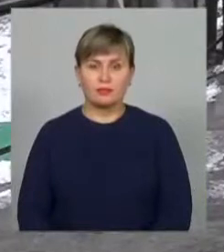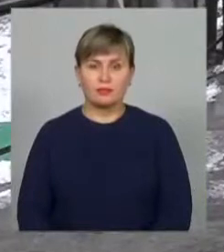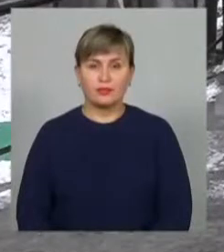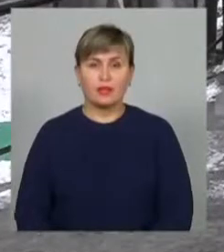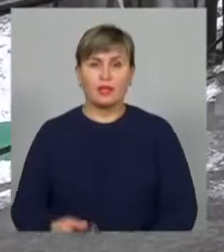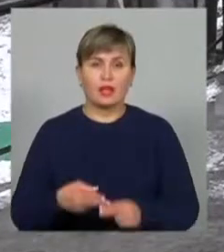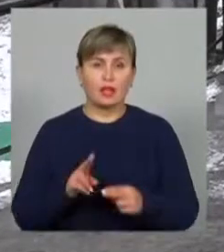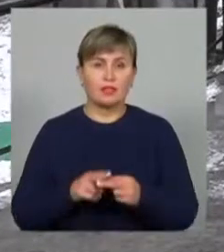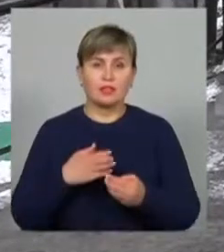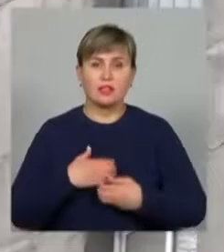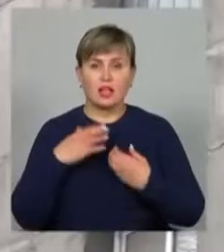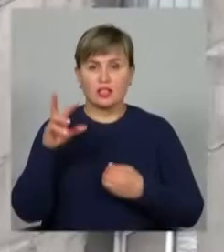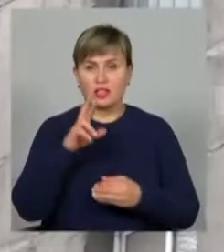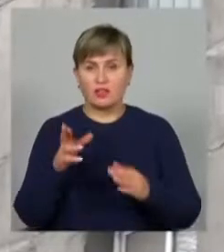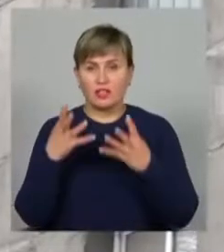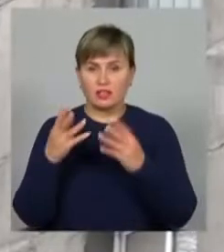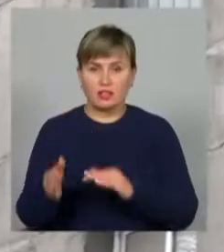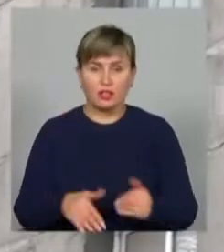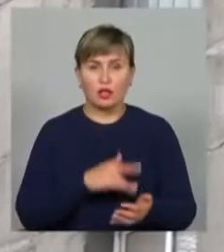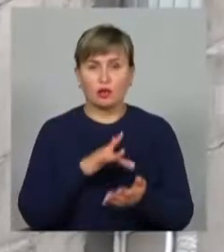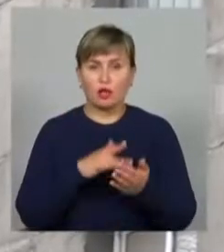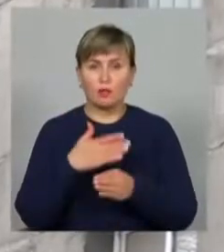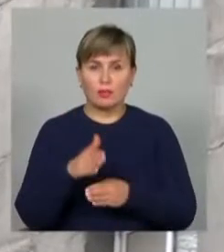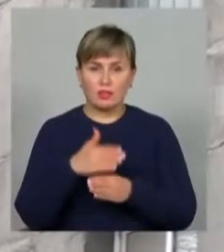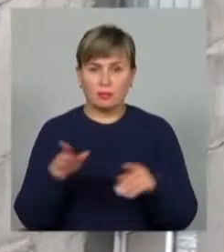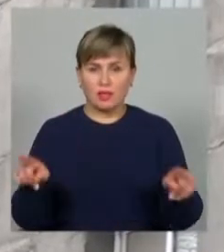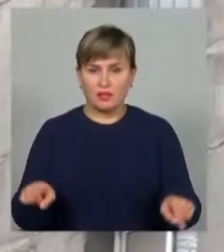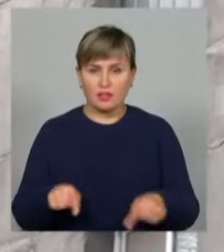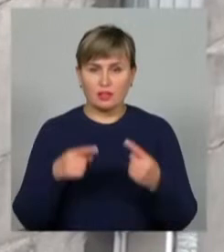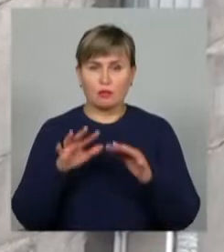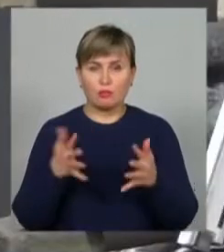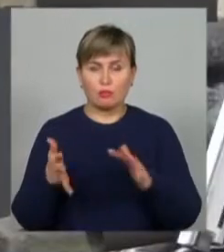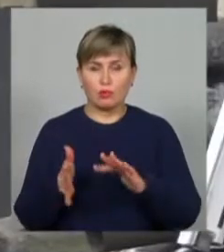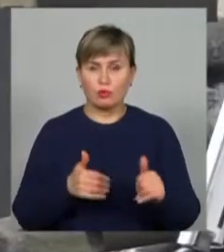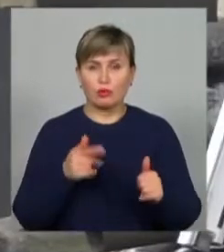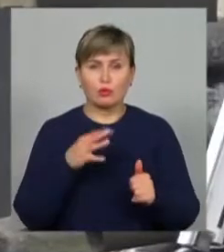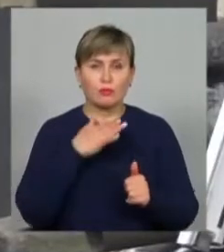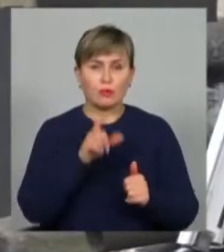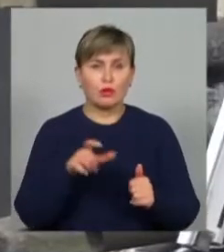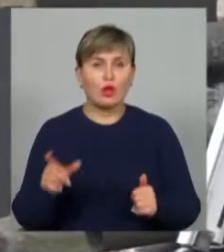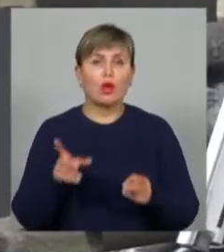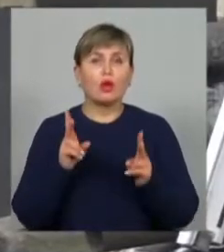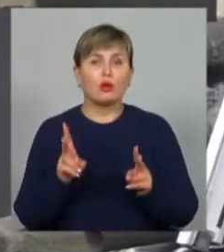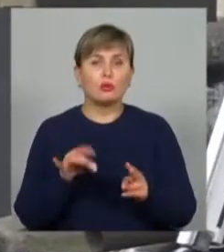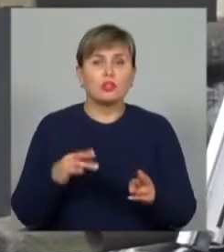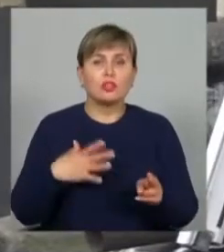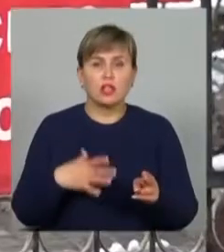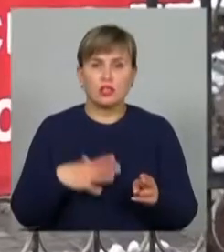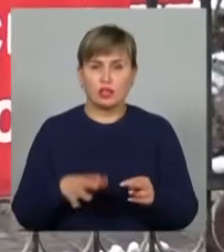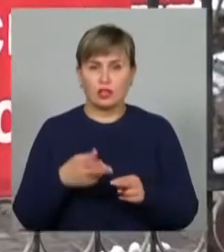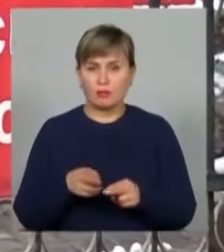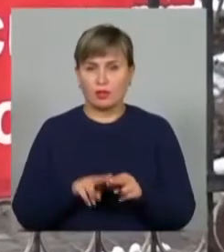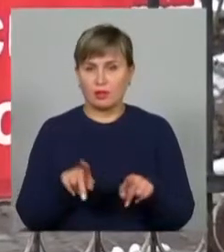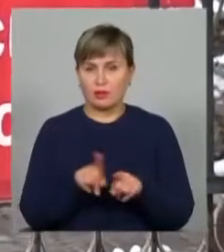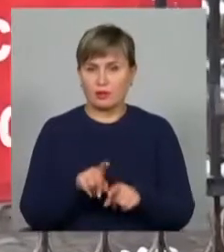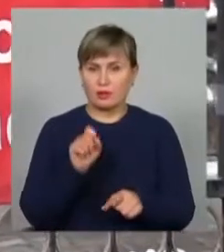страшные январские дни уже позади, и город постепенно оправляется после тех событий, но многих терзает вопрос, кто и зачем нещадно